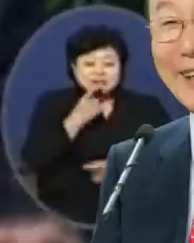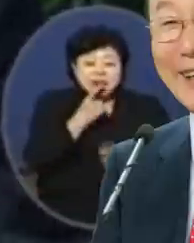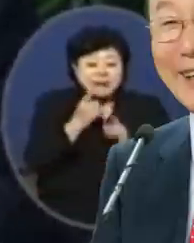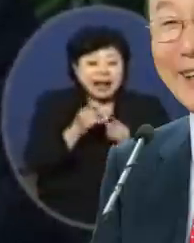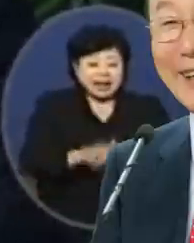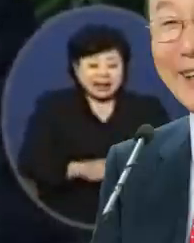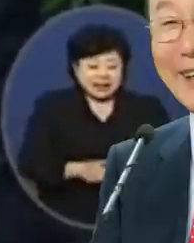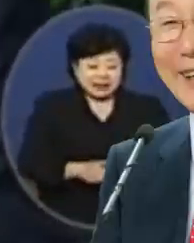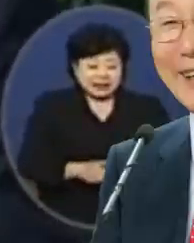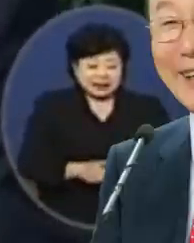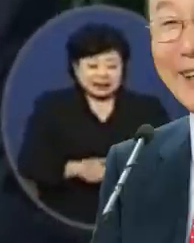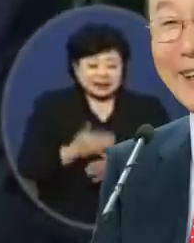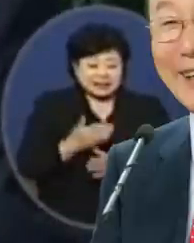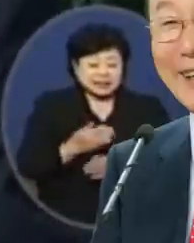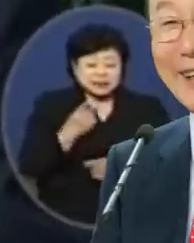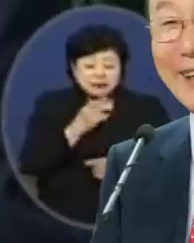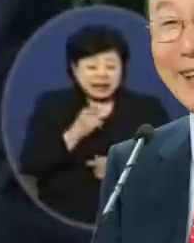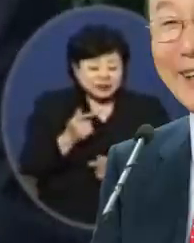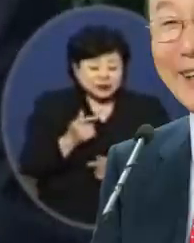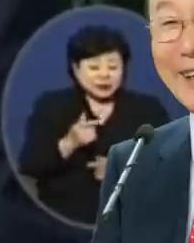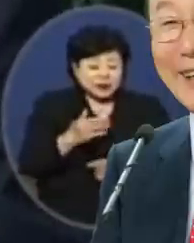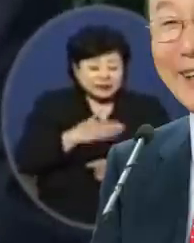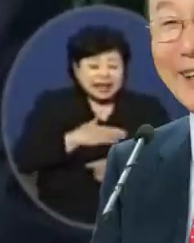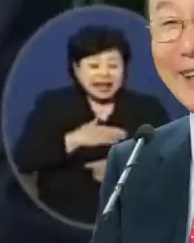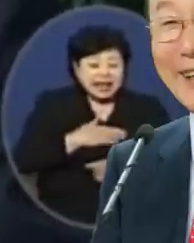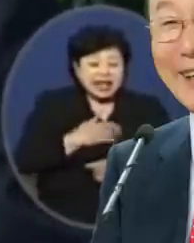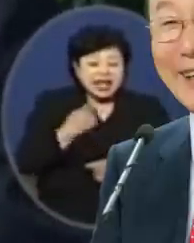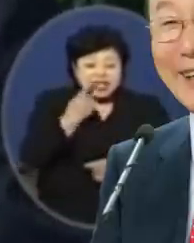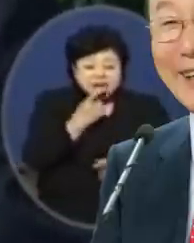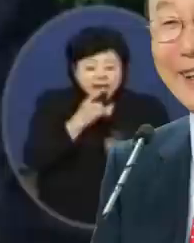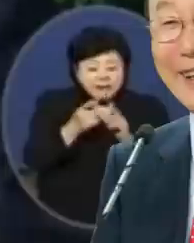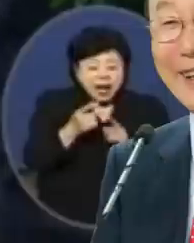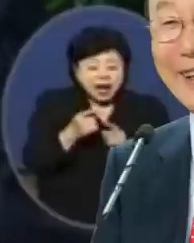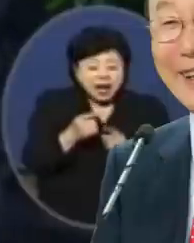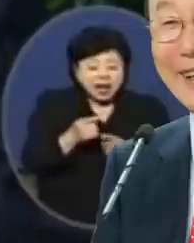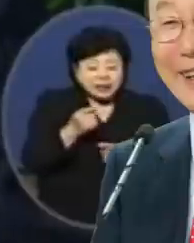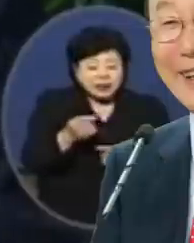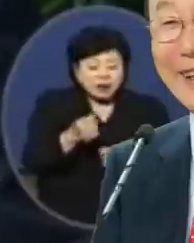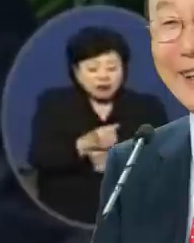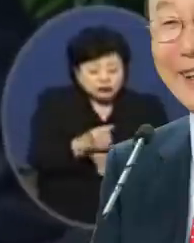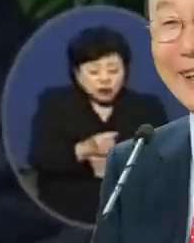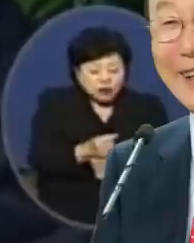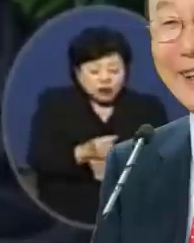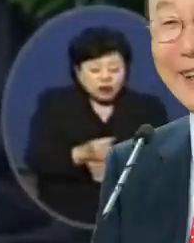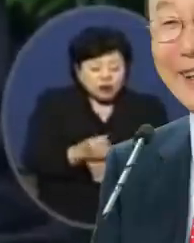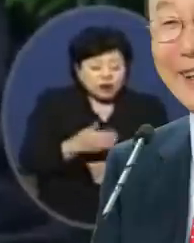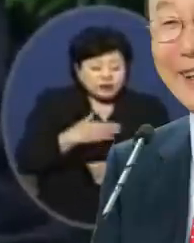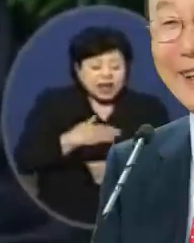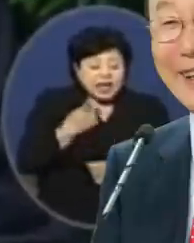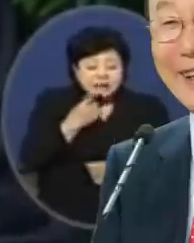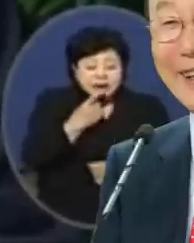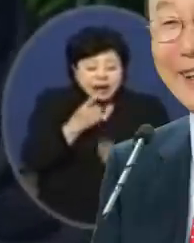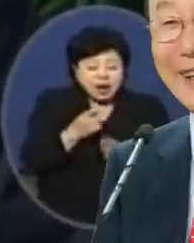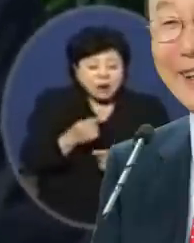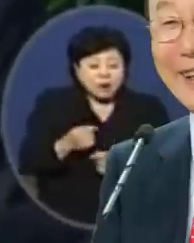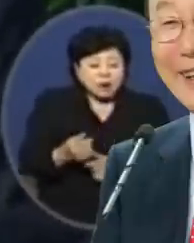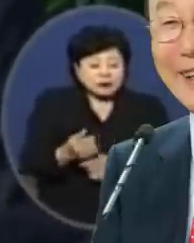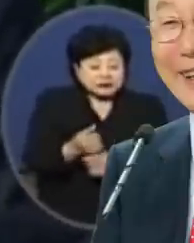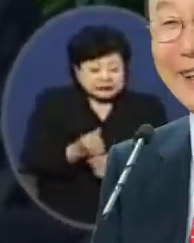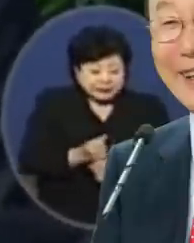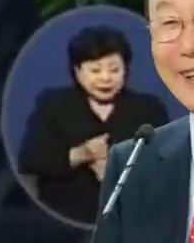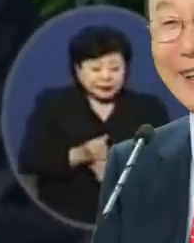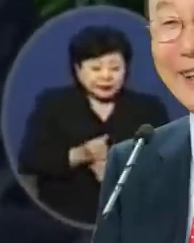말입니다. 다른 사람 입의 말도 중요하지만은 내 입의 말로 네가 묶이시고 내 입의 말로 내가 사로잡힌다.